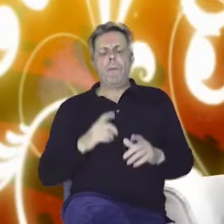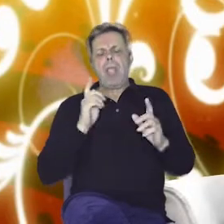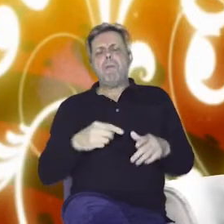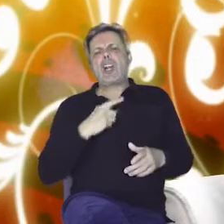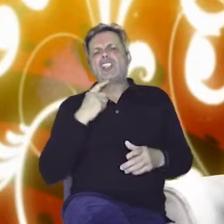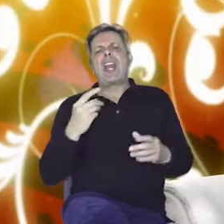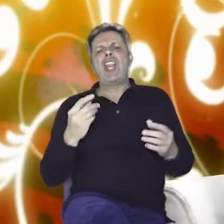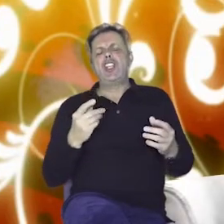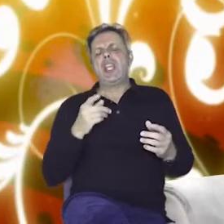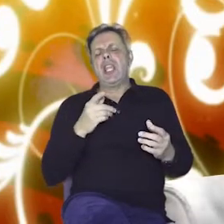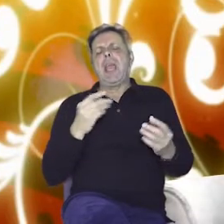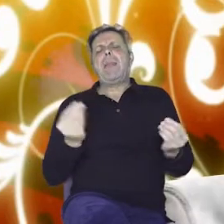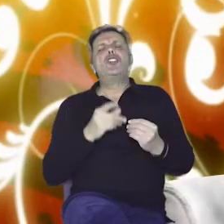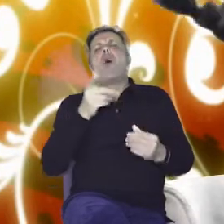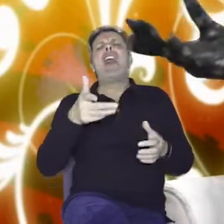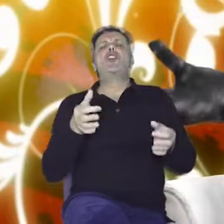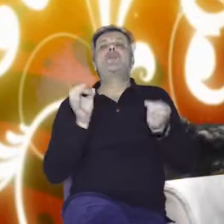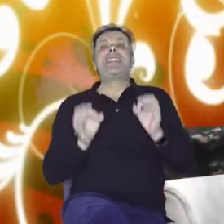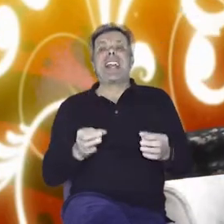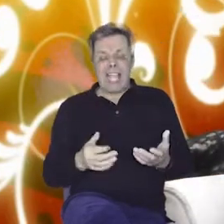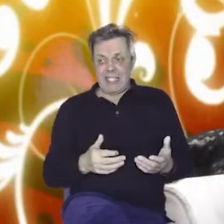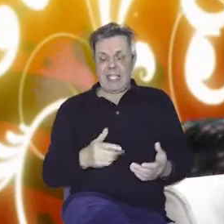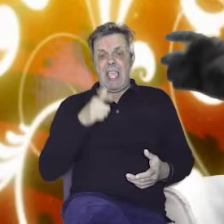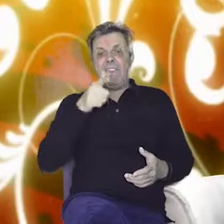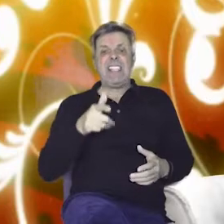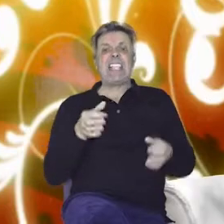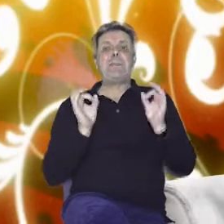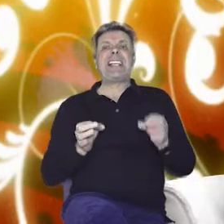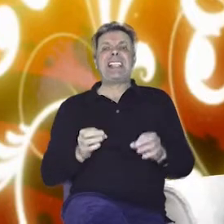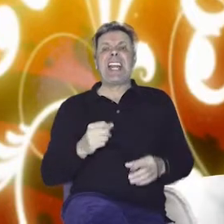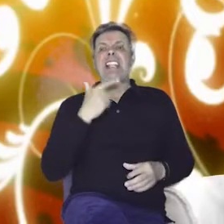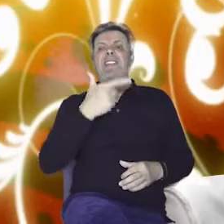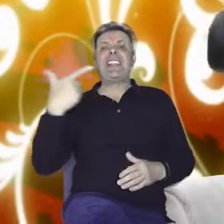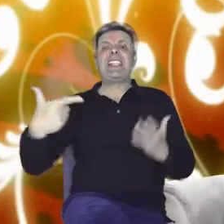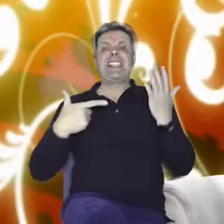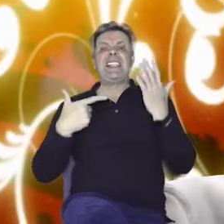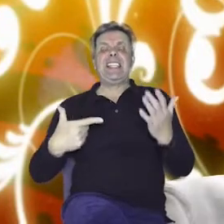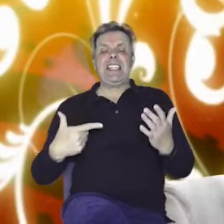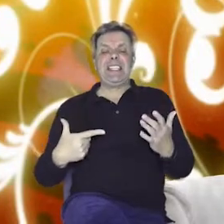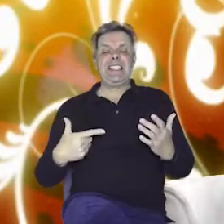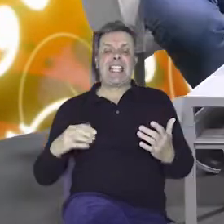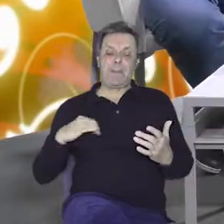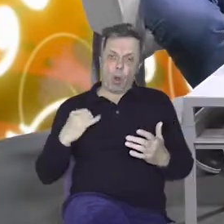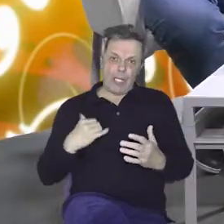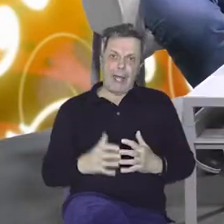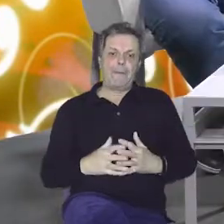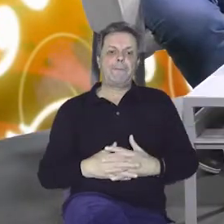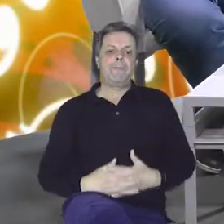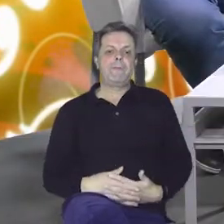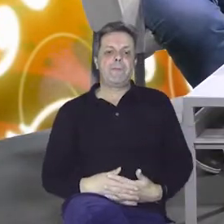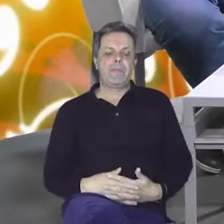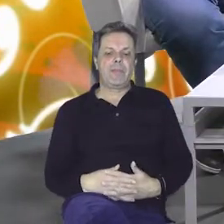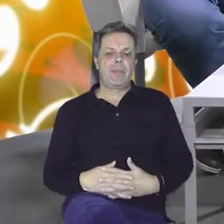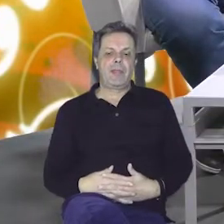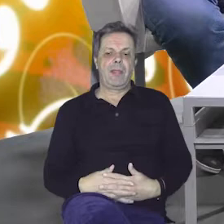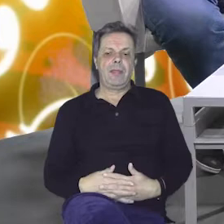vašoj specijalizaciji sa 27 godina specijalizirate iz, glavni lik. Glavni lik, a